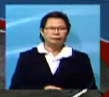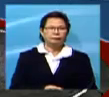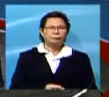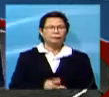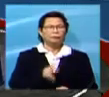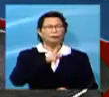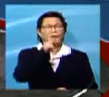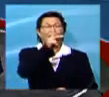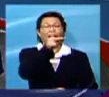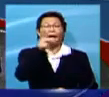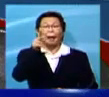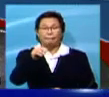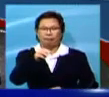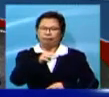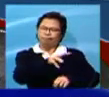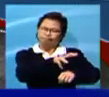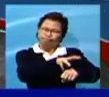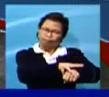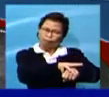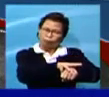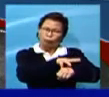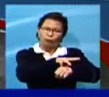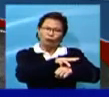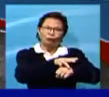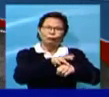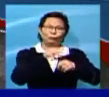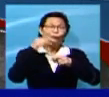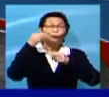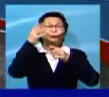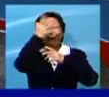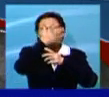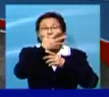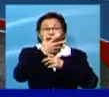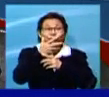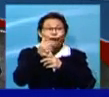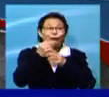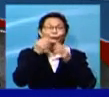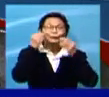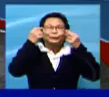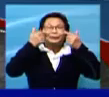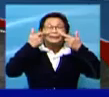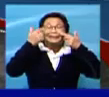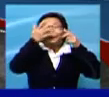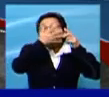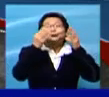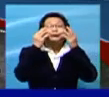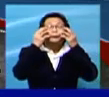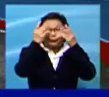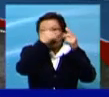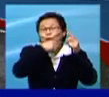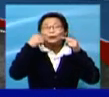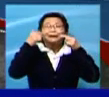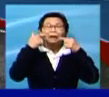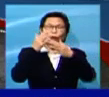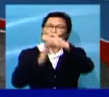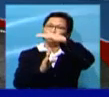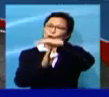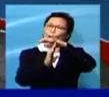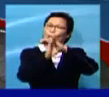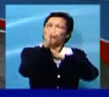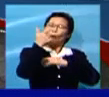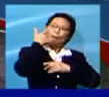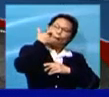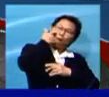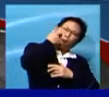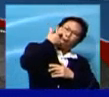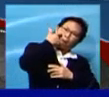Kementerian Kesihatan memberi amaran kepada salon kecantikan agar menghentikan perkhidmatan rawatan suntikan botox atau bersifat